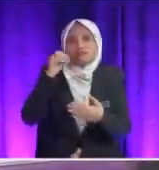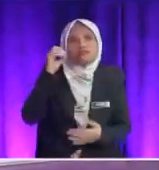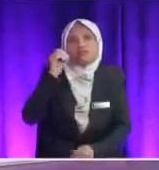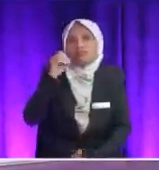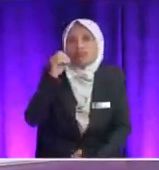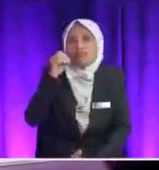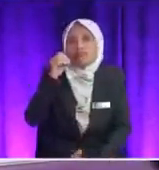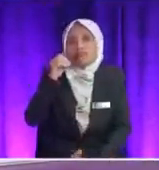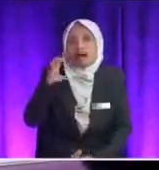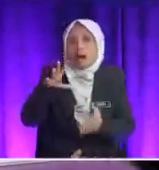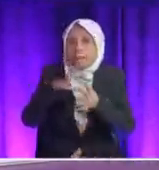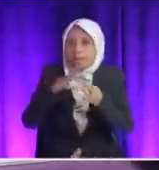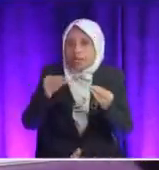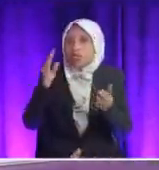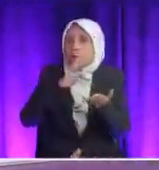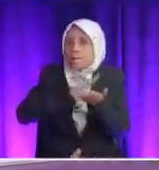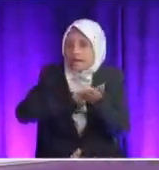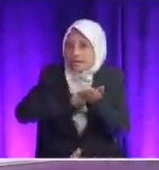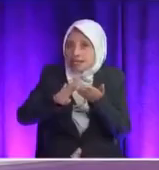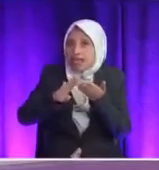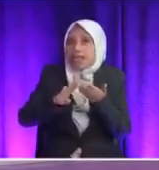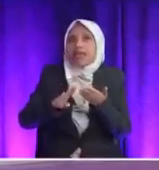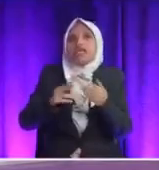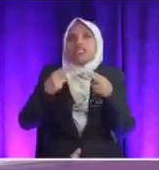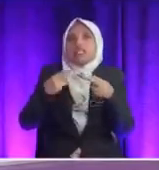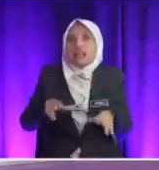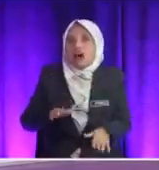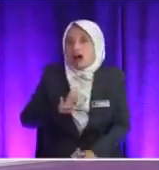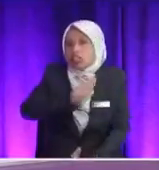Hai cuci the video